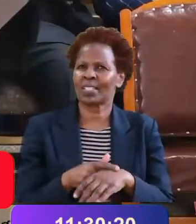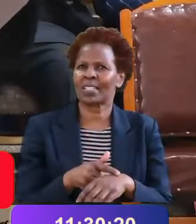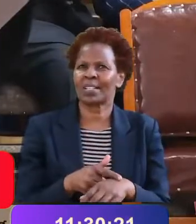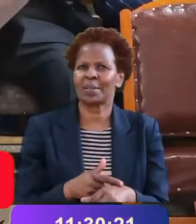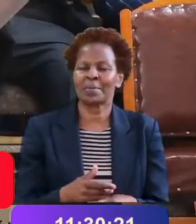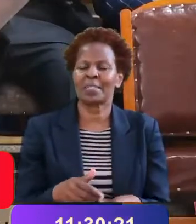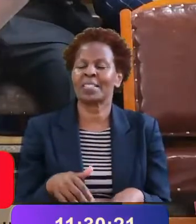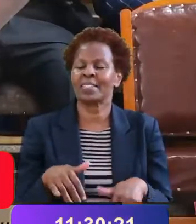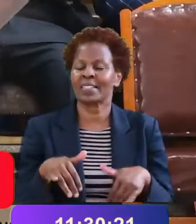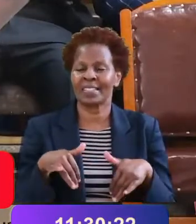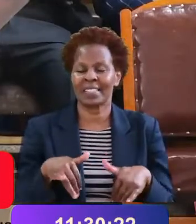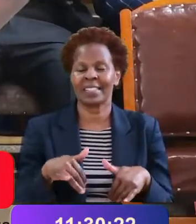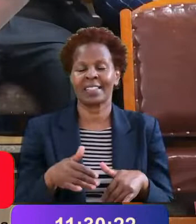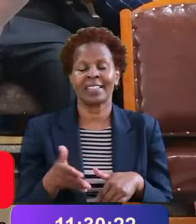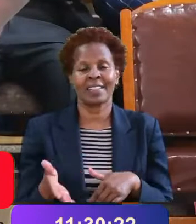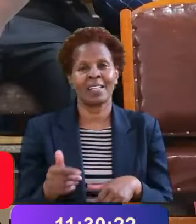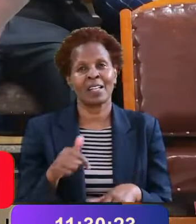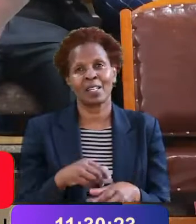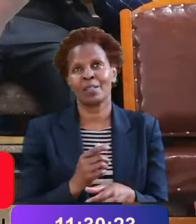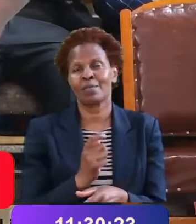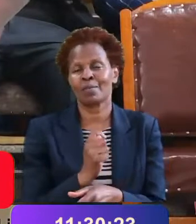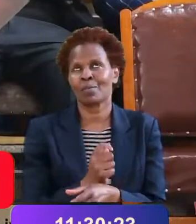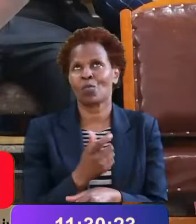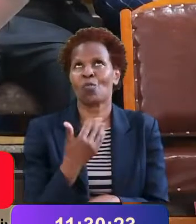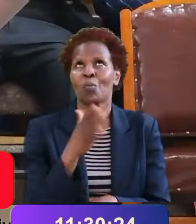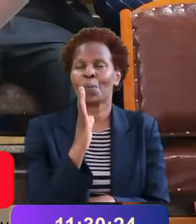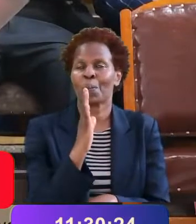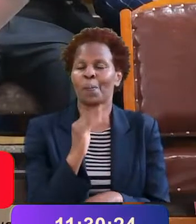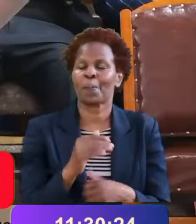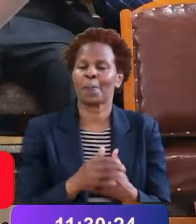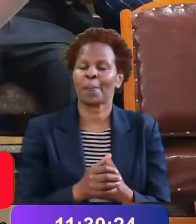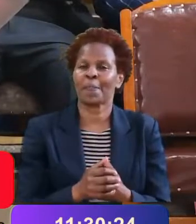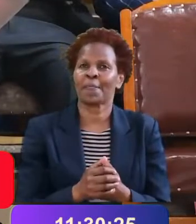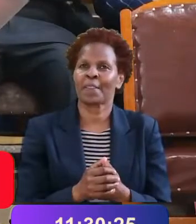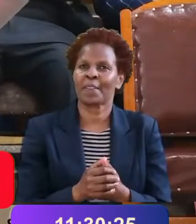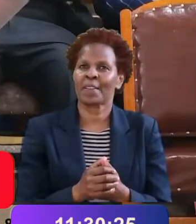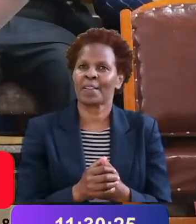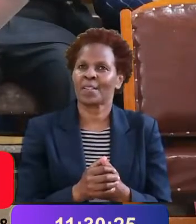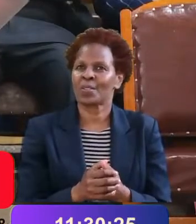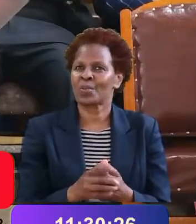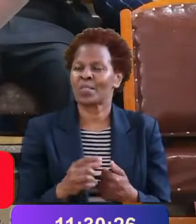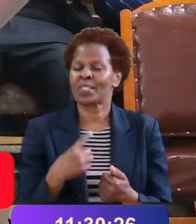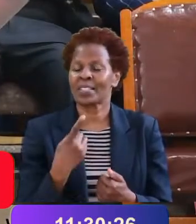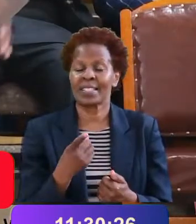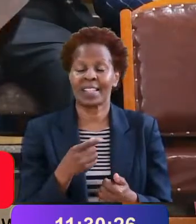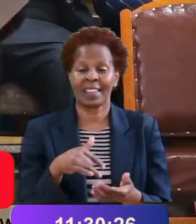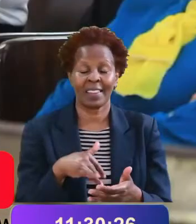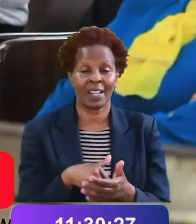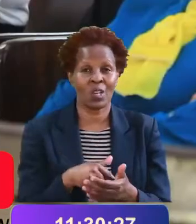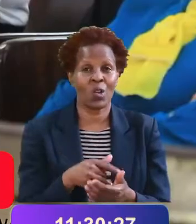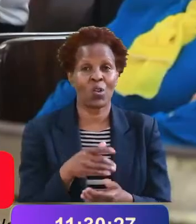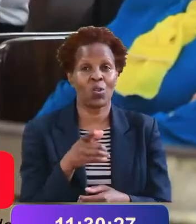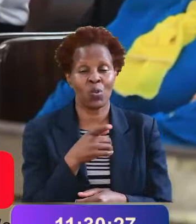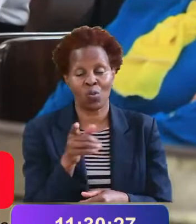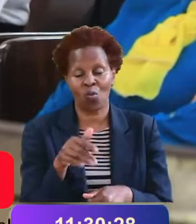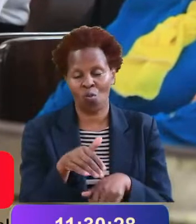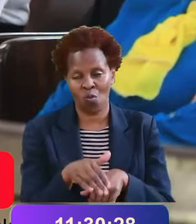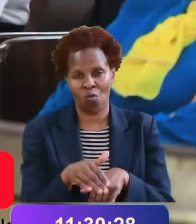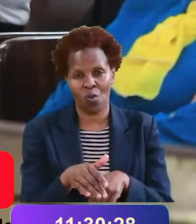alipatikana katika hekalu ya Bwana. Na kuwa devote ni kusema wewe unafuata yale